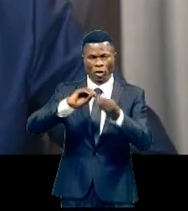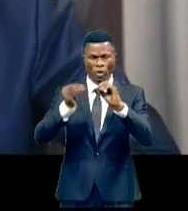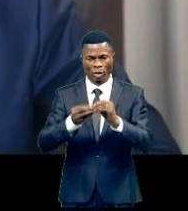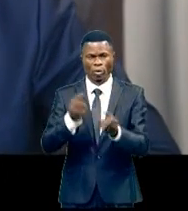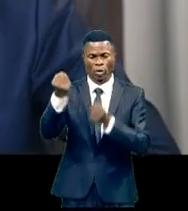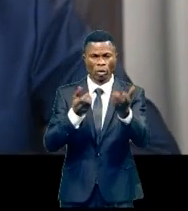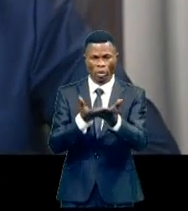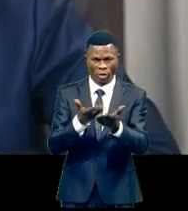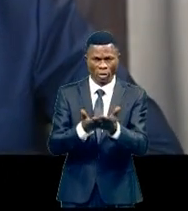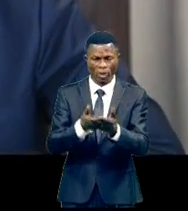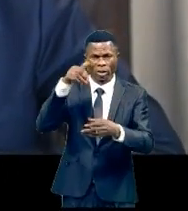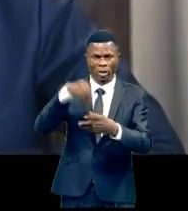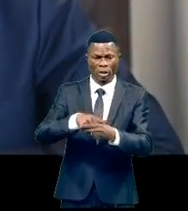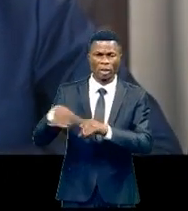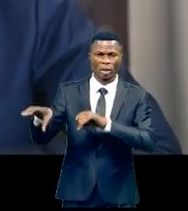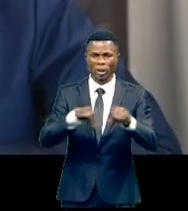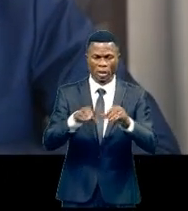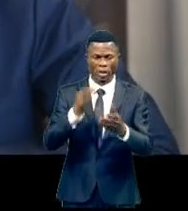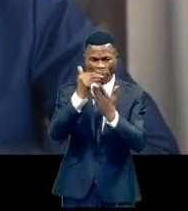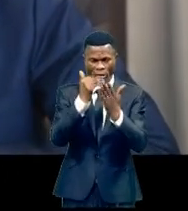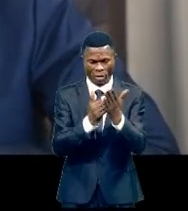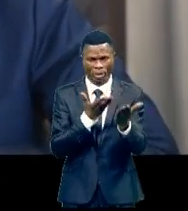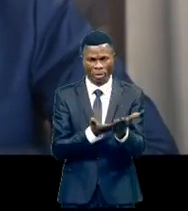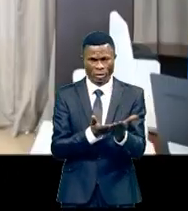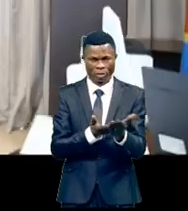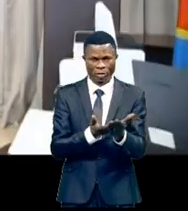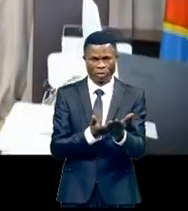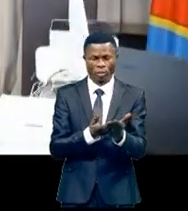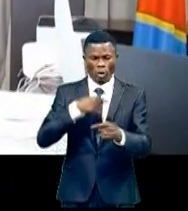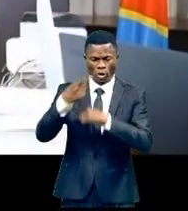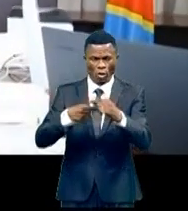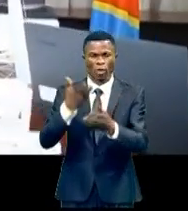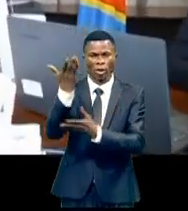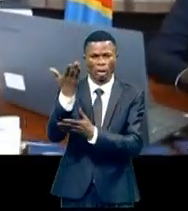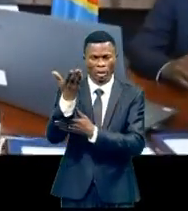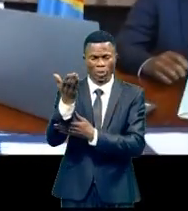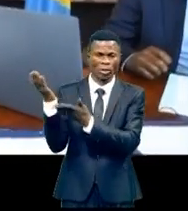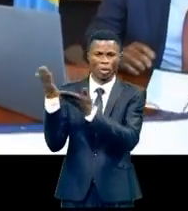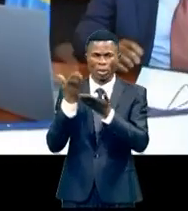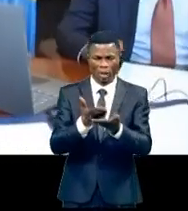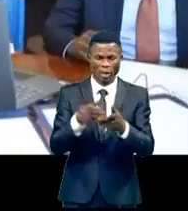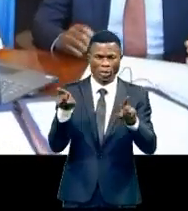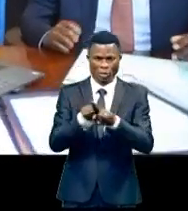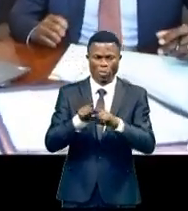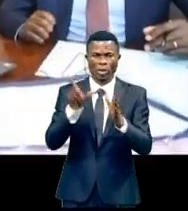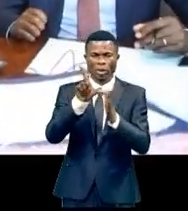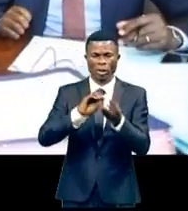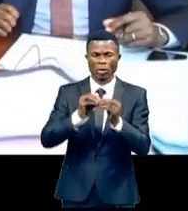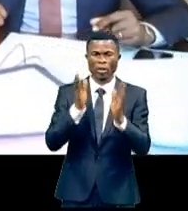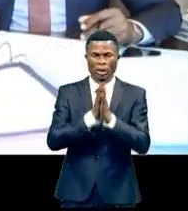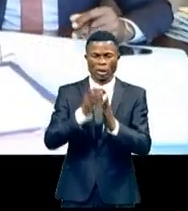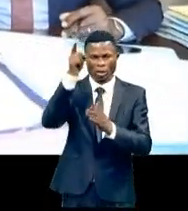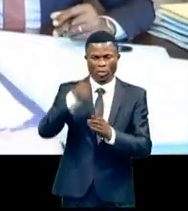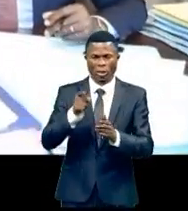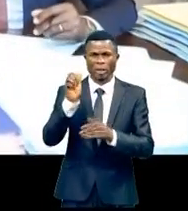des véhicules à travers les actions suivantes. Le lancement d'un appel d'offres, conformément à la loi numéro